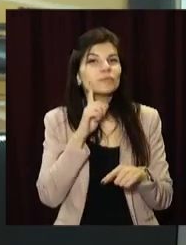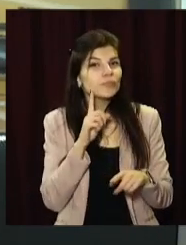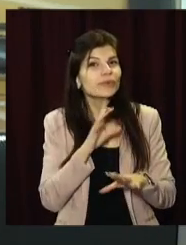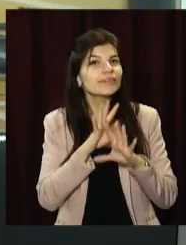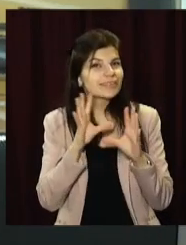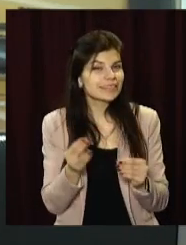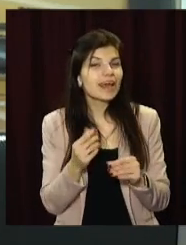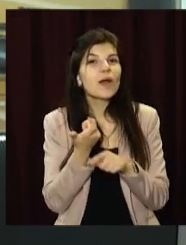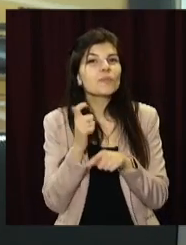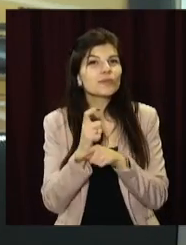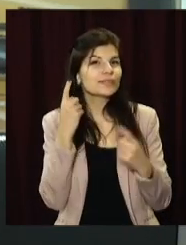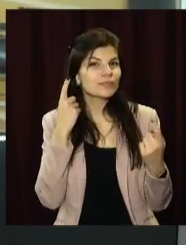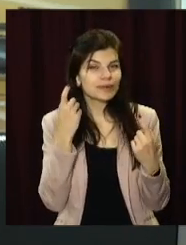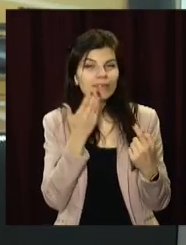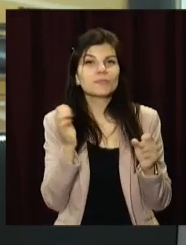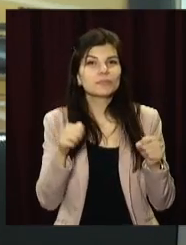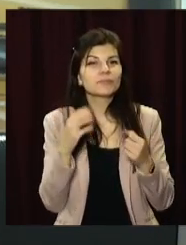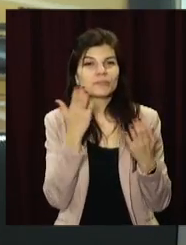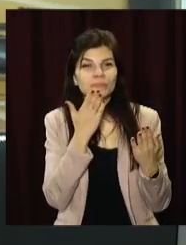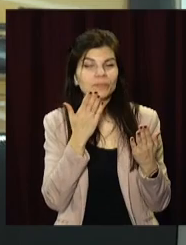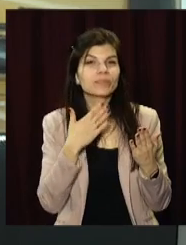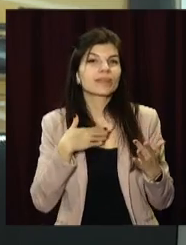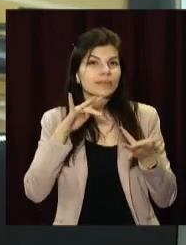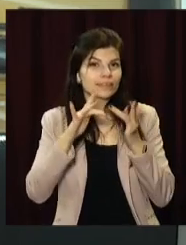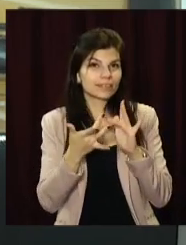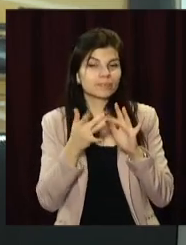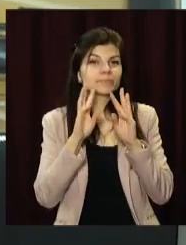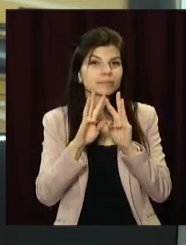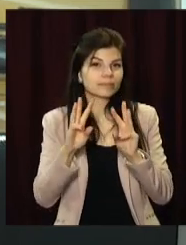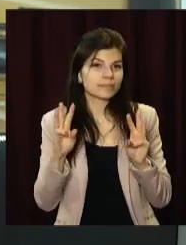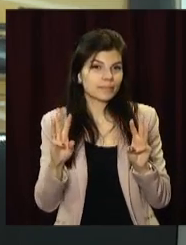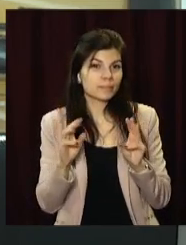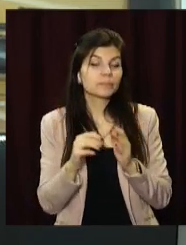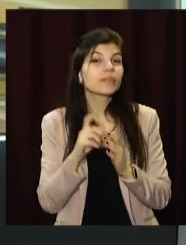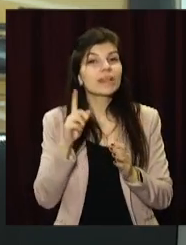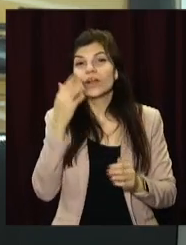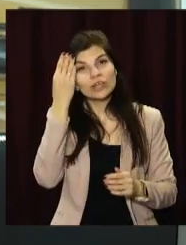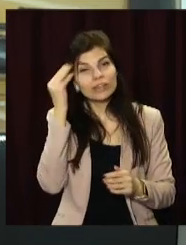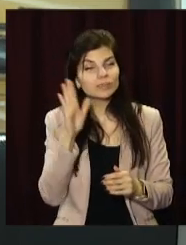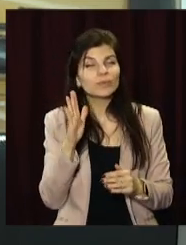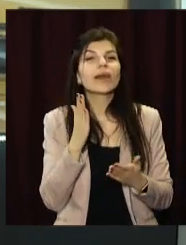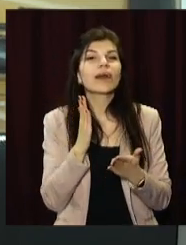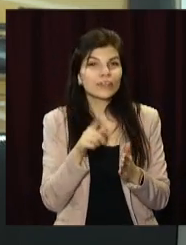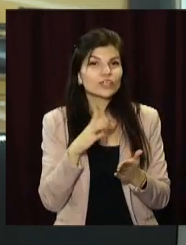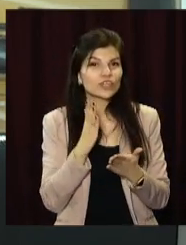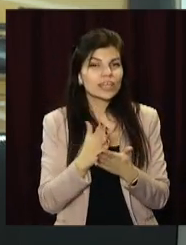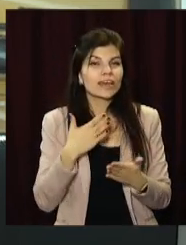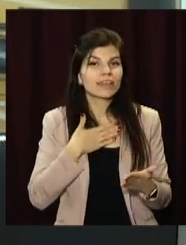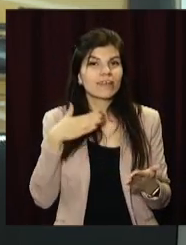що більше інформації ви зможете прочитати на нашому сайті opentv.media. Не забувайте про сюжети в